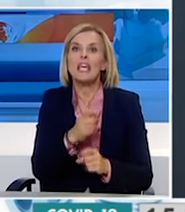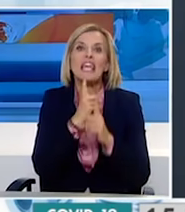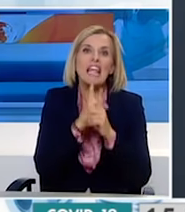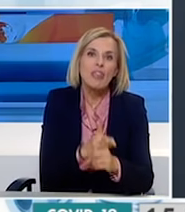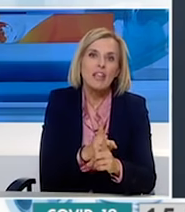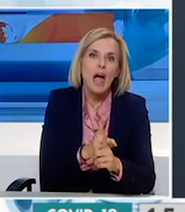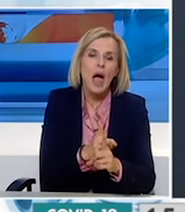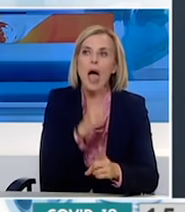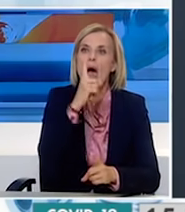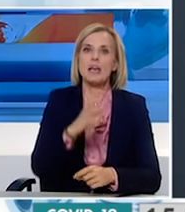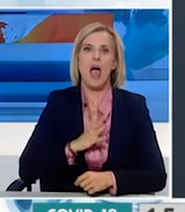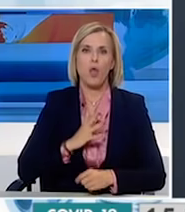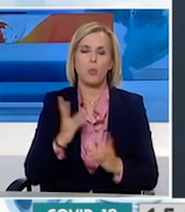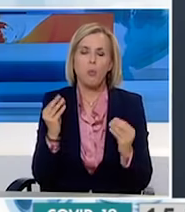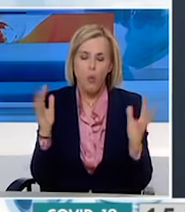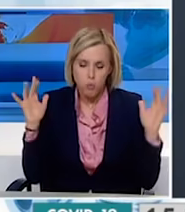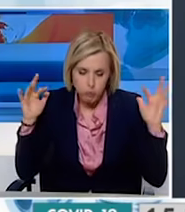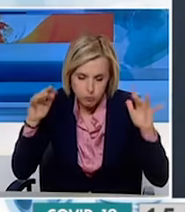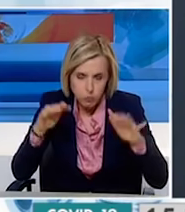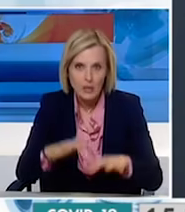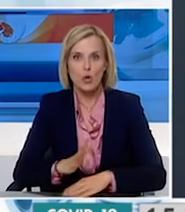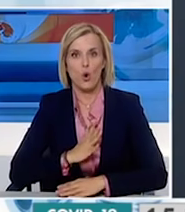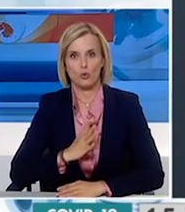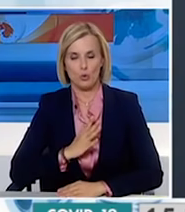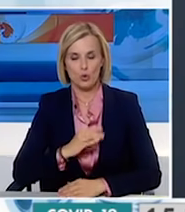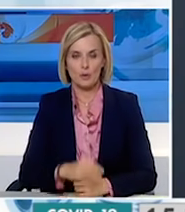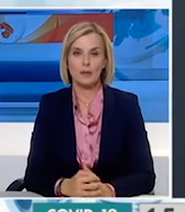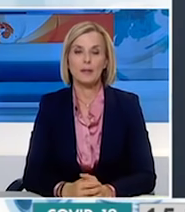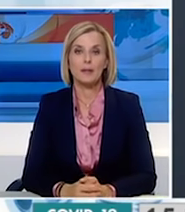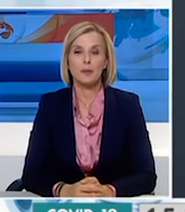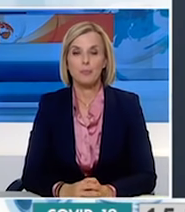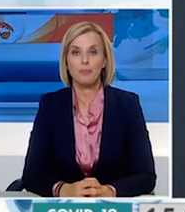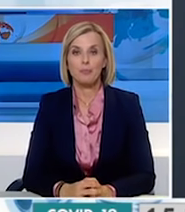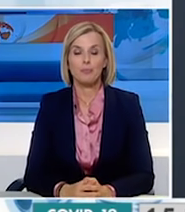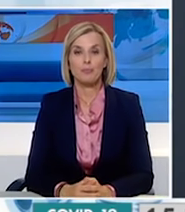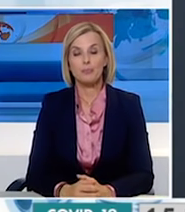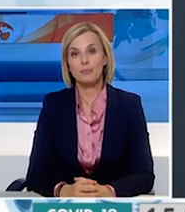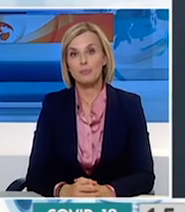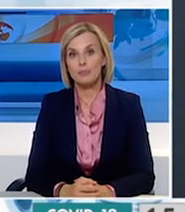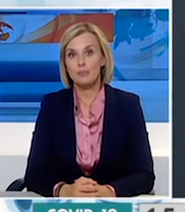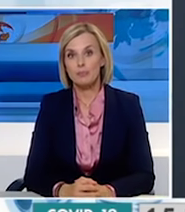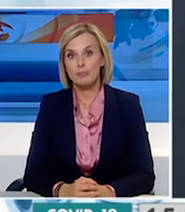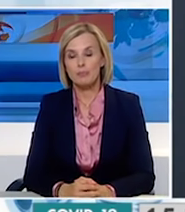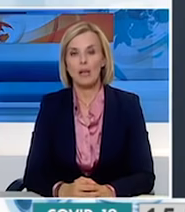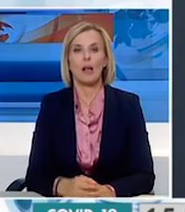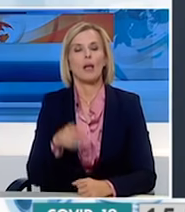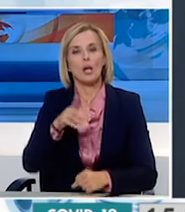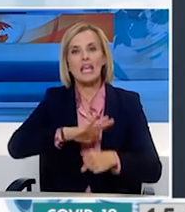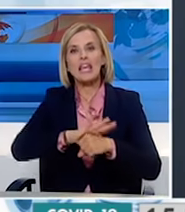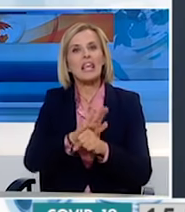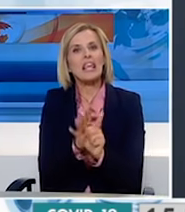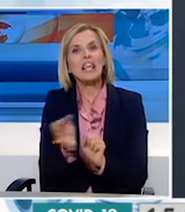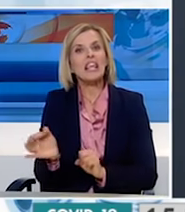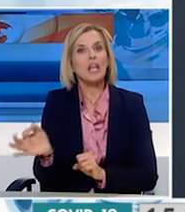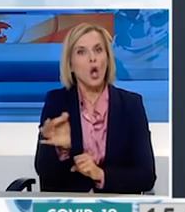συγκεκριμένου μοναδικού περιστατικού. Δεύτερον, αναγνωρίστηκε πως ο ιός αναδύθηκε με βάση τα γενετικά δεδομένα στο τέλος